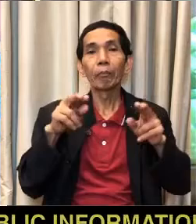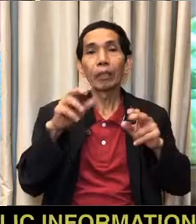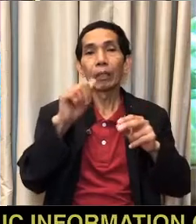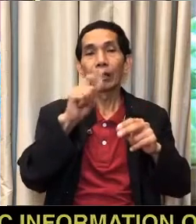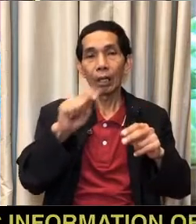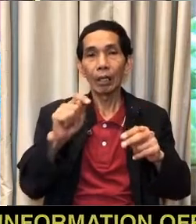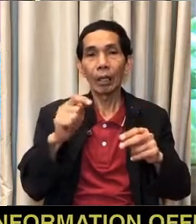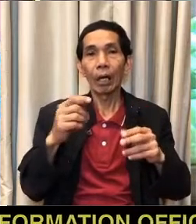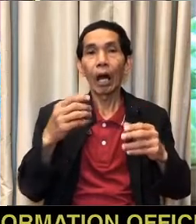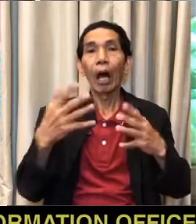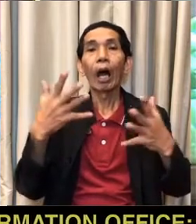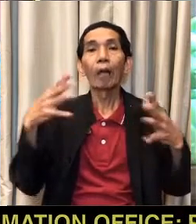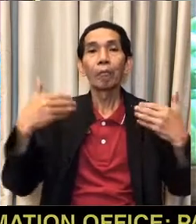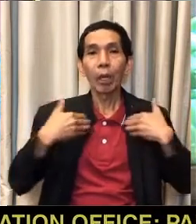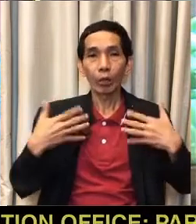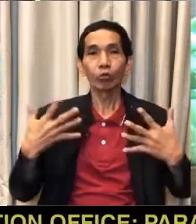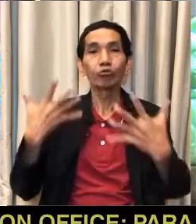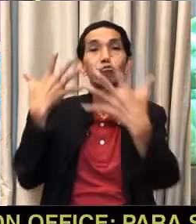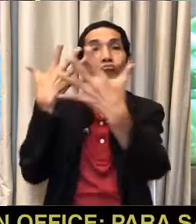Mayroon ho yung kulong.